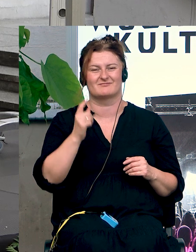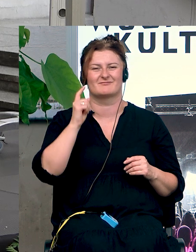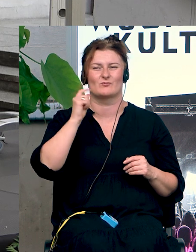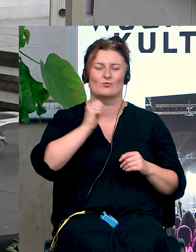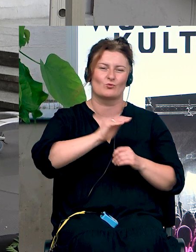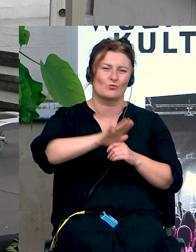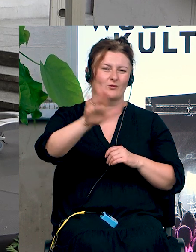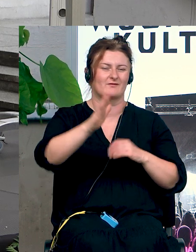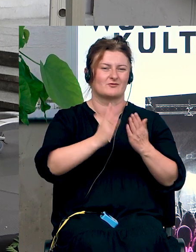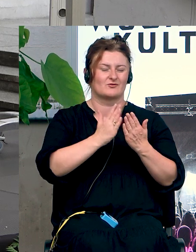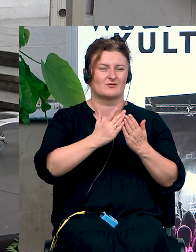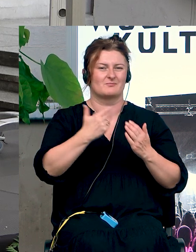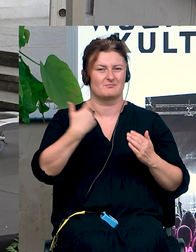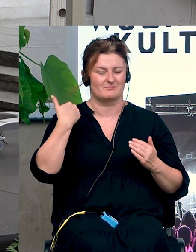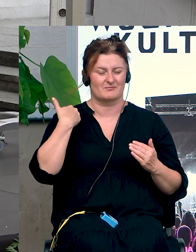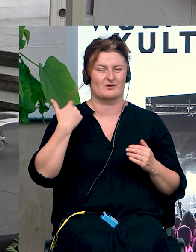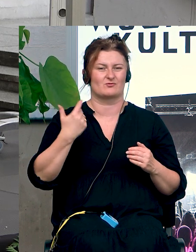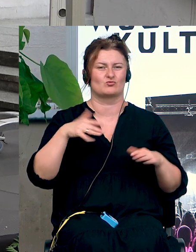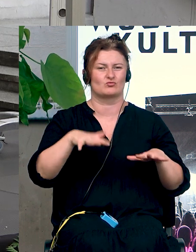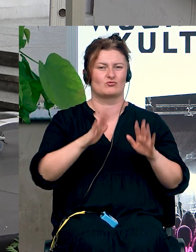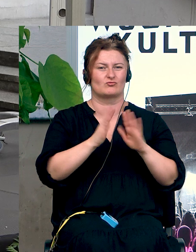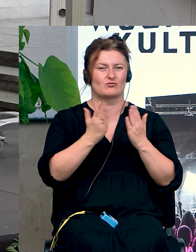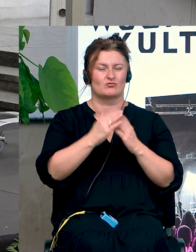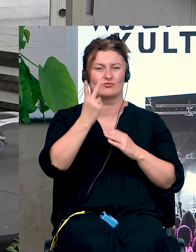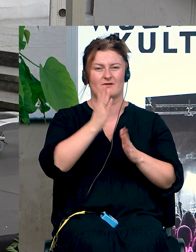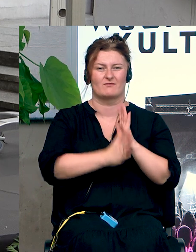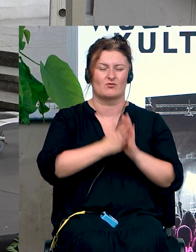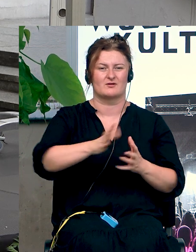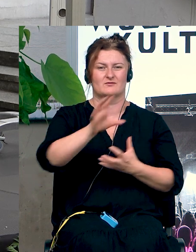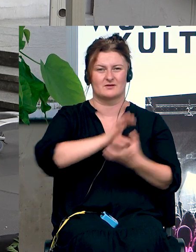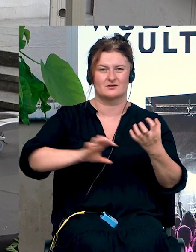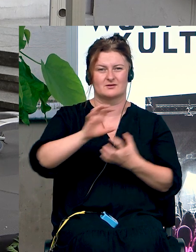було багато книжок про Другу світову війну, якихось бравих